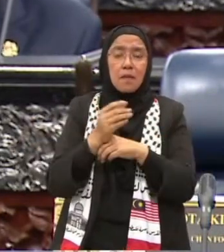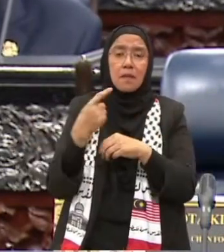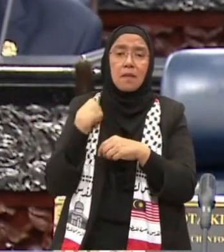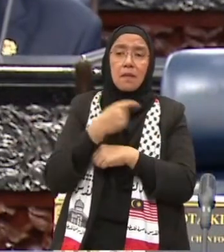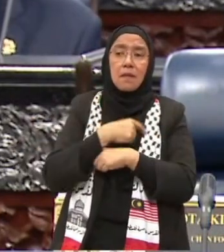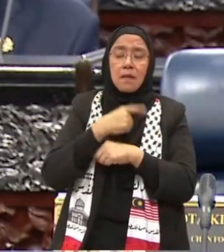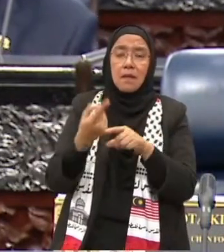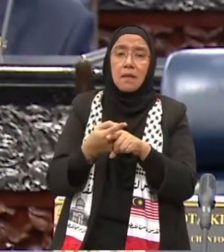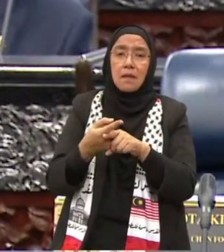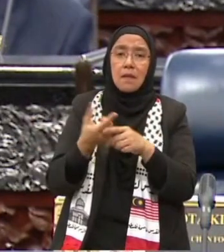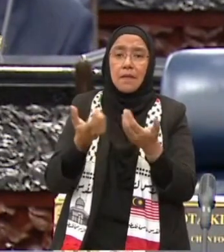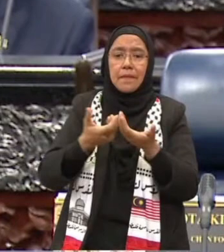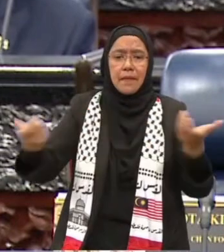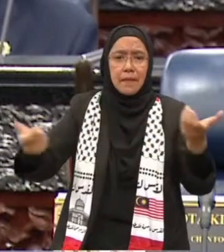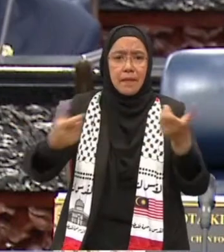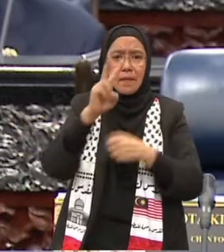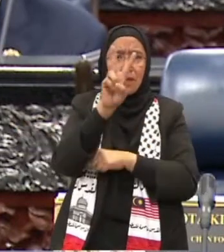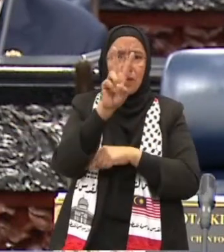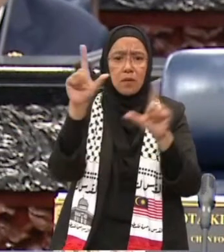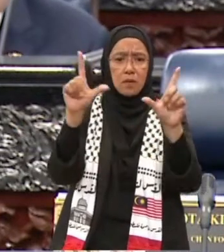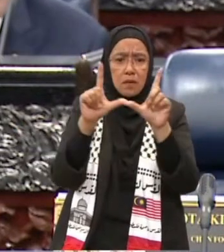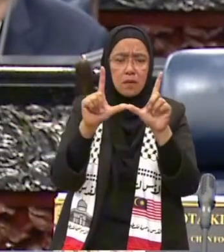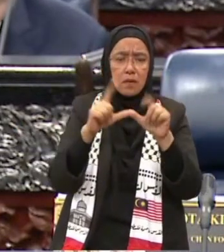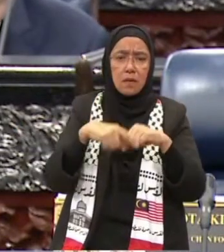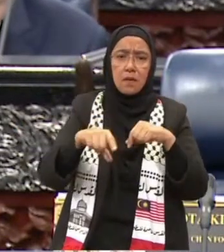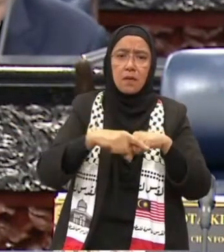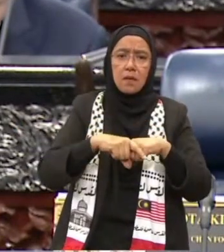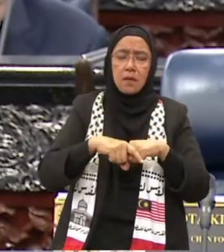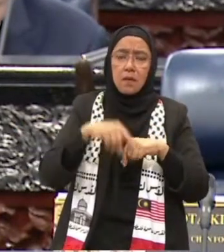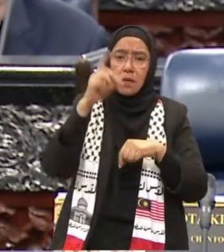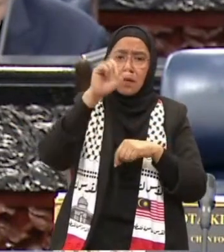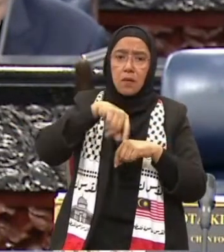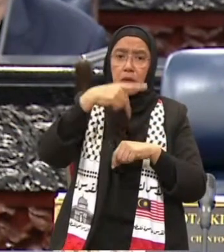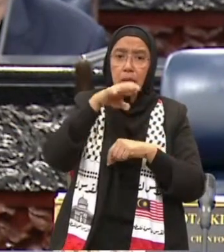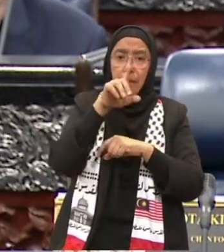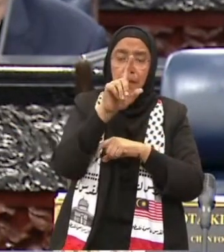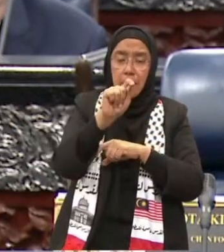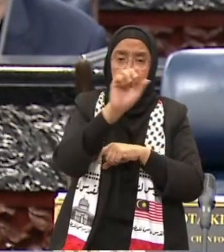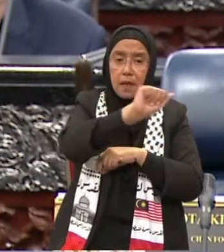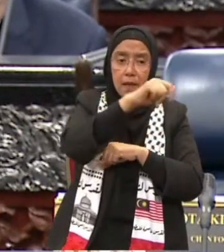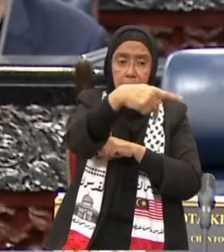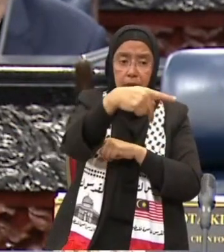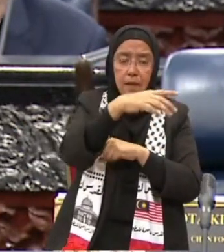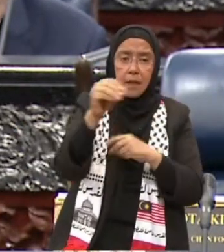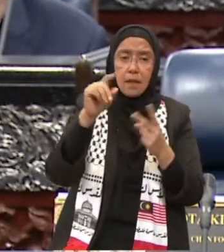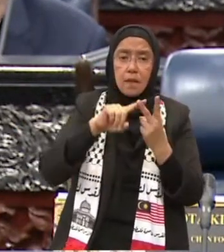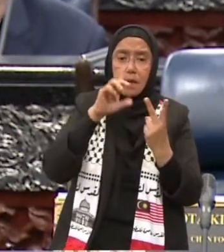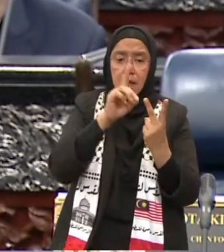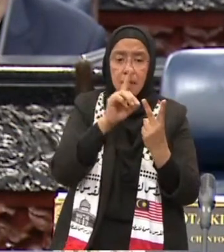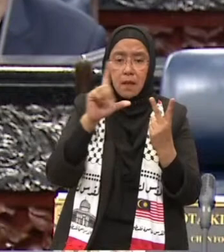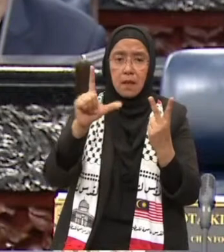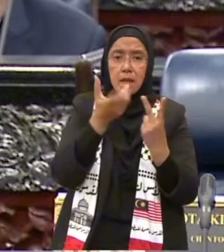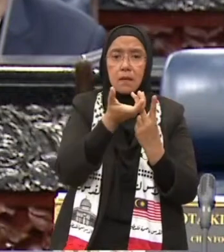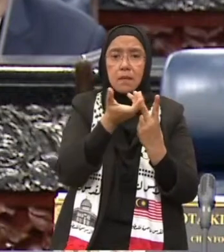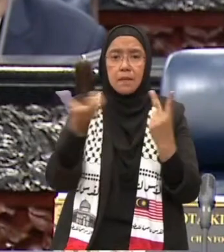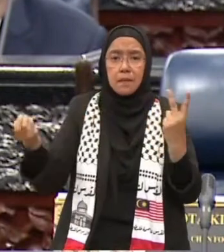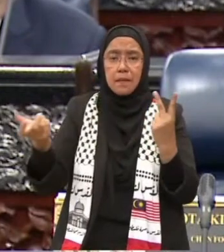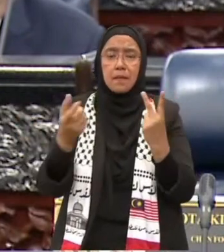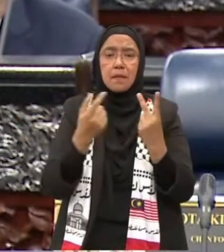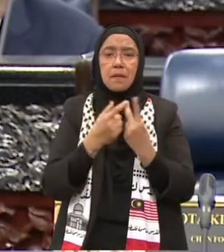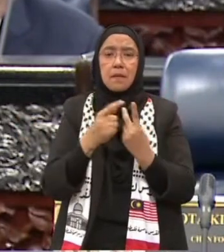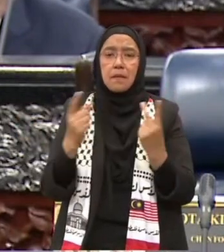dua lesen tadi, iaitu permit pengiklanan dan jualan AP dan juga DL, yang mana ketika